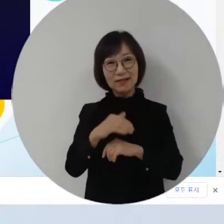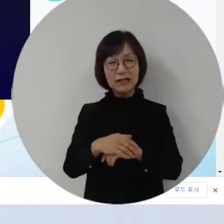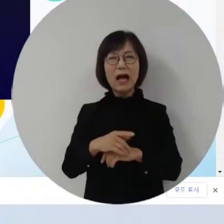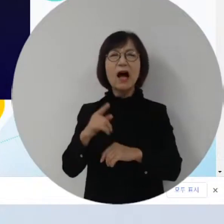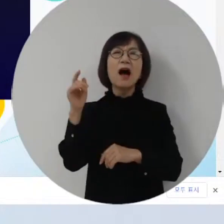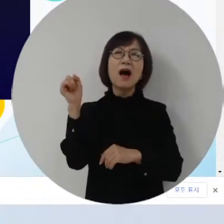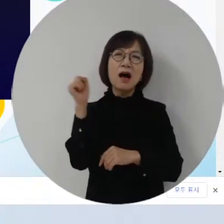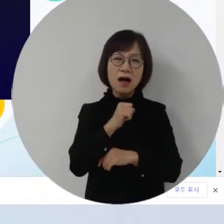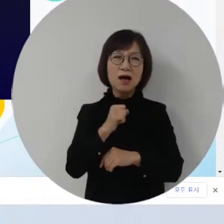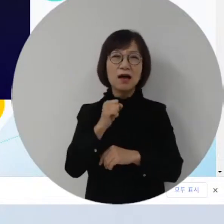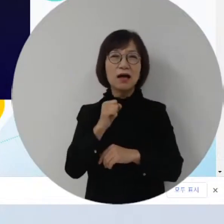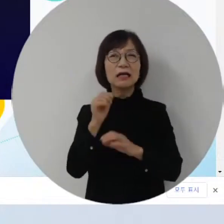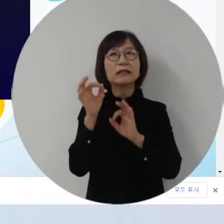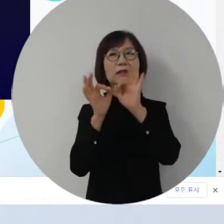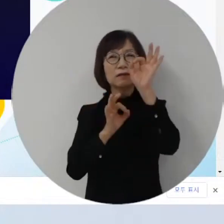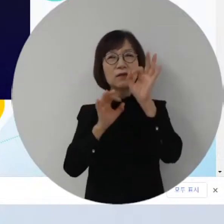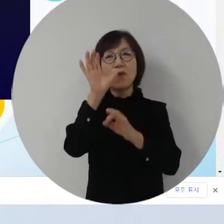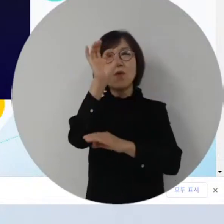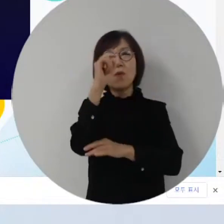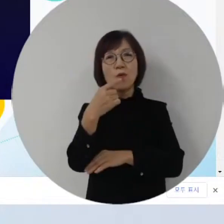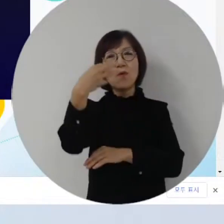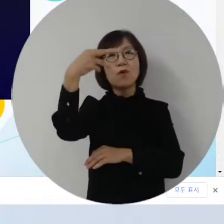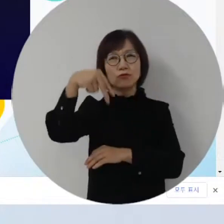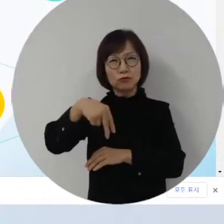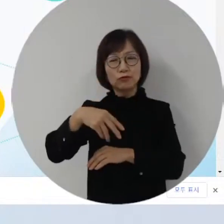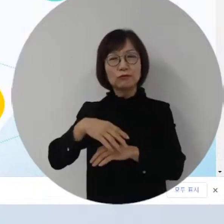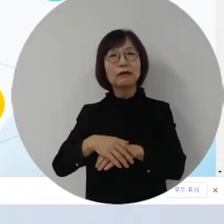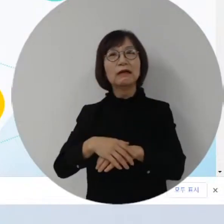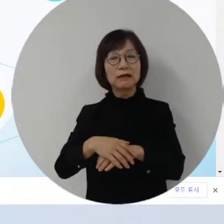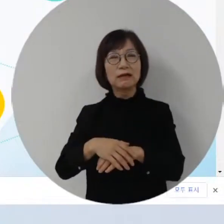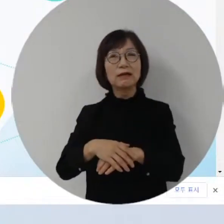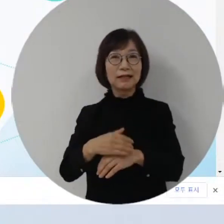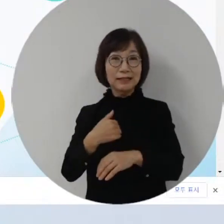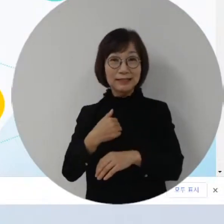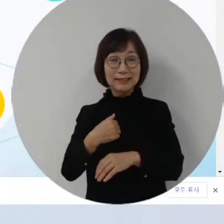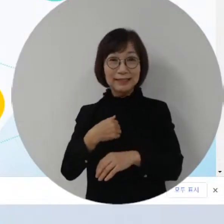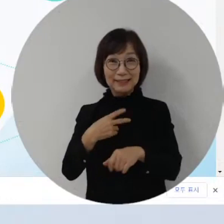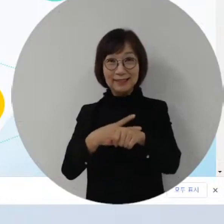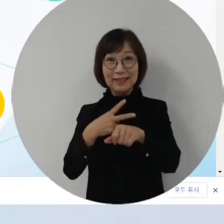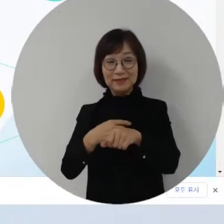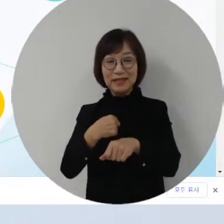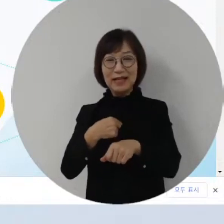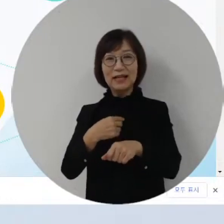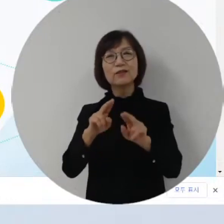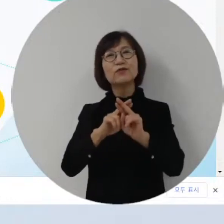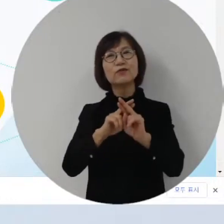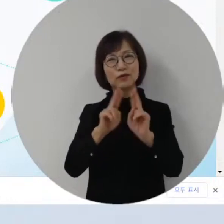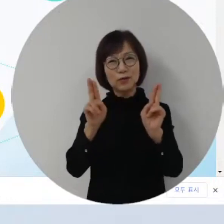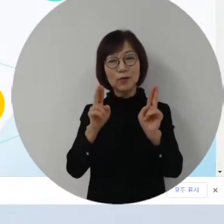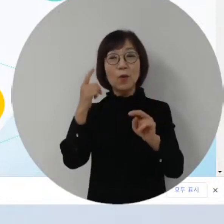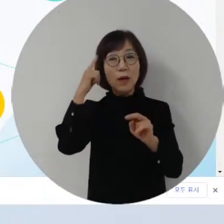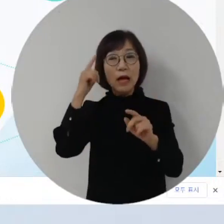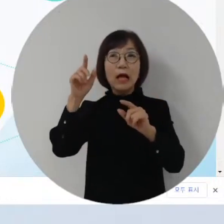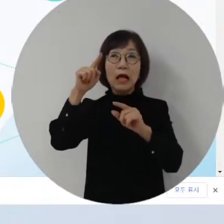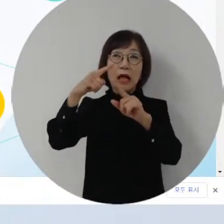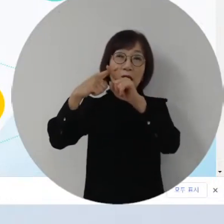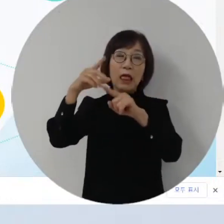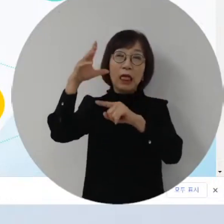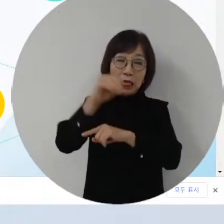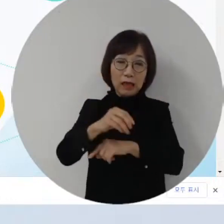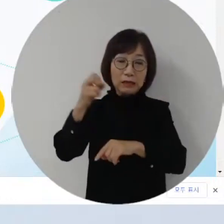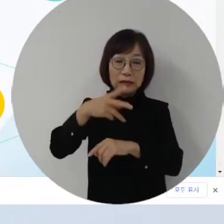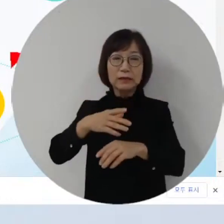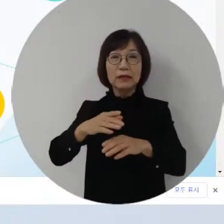오류가 났다고. 그러면 얘는요, 그냥 저는 취소해 볼게요. 이것도 껐다가 키면 방송이